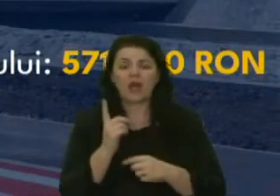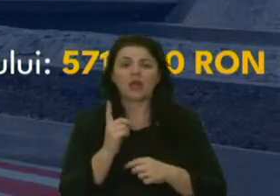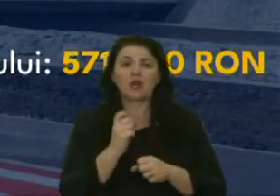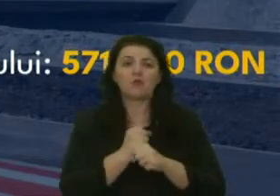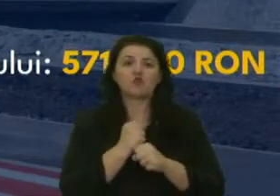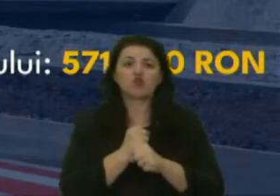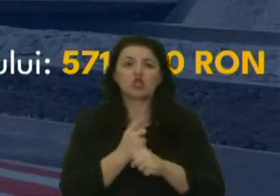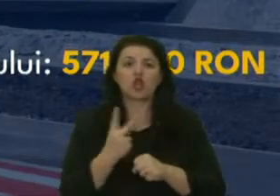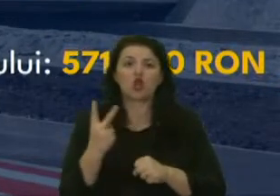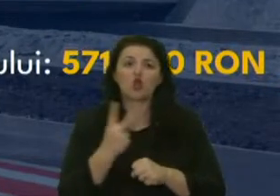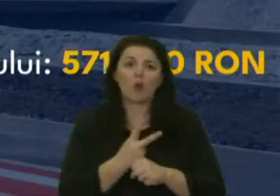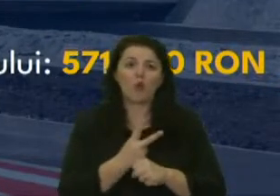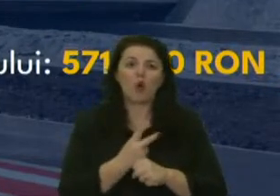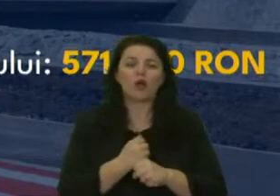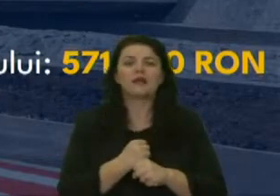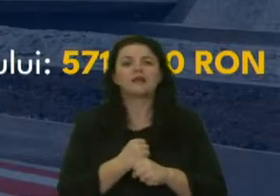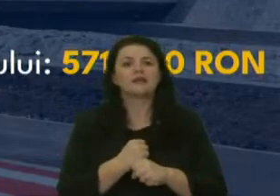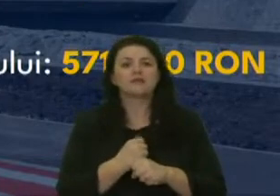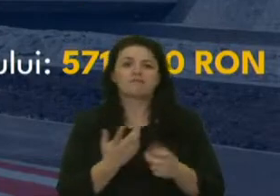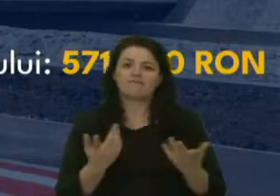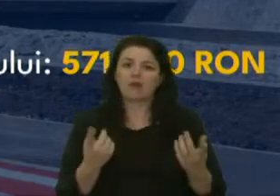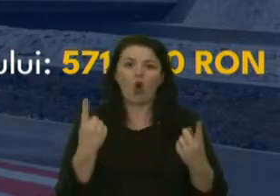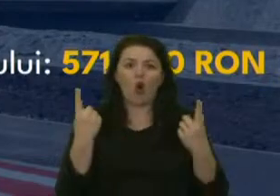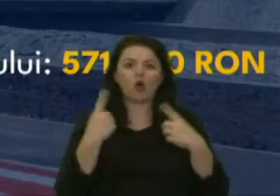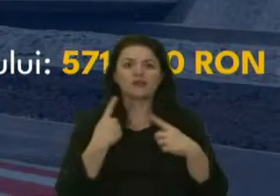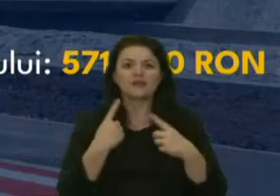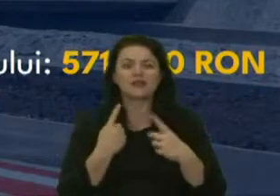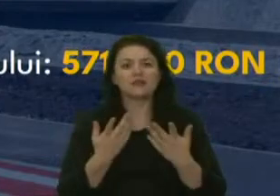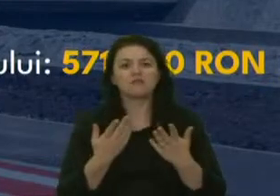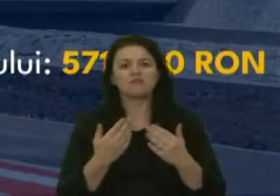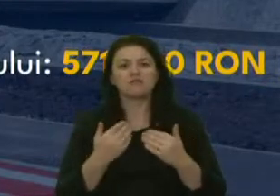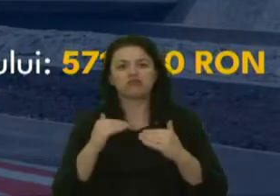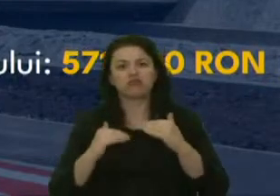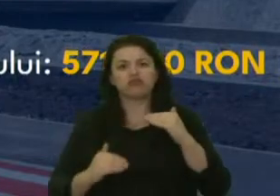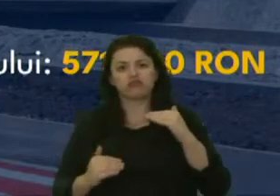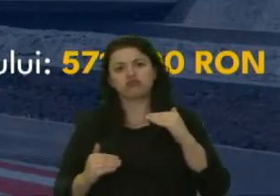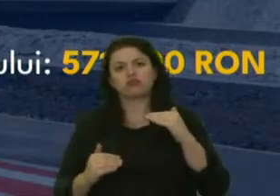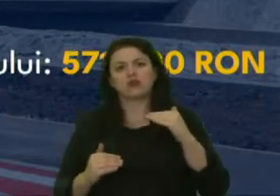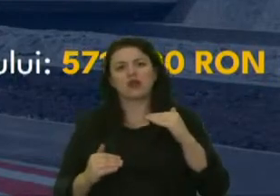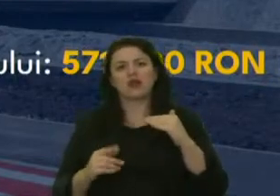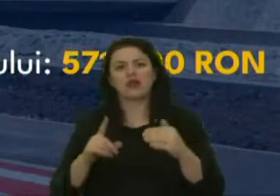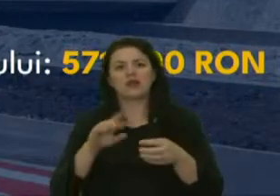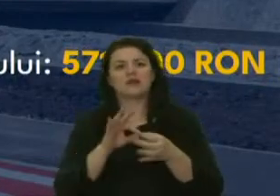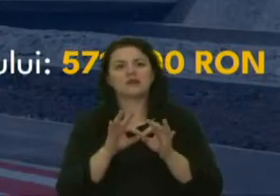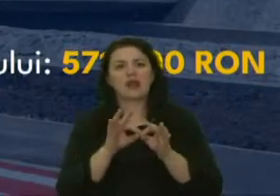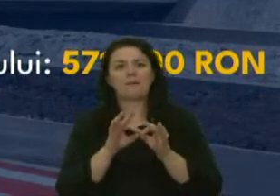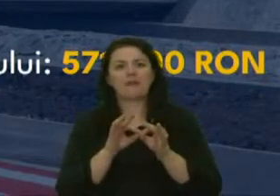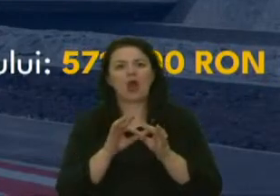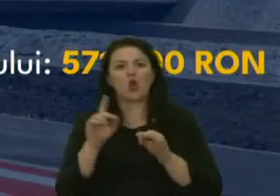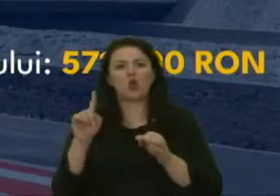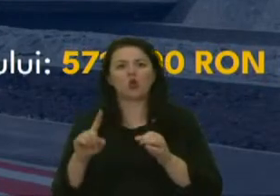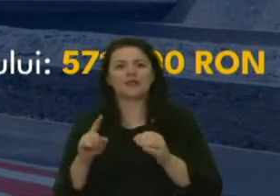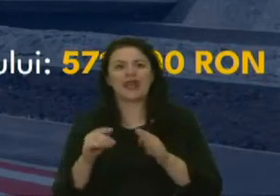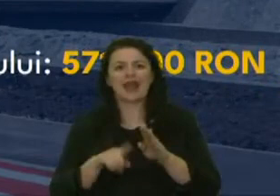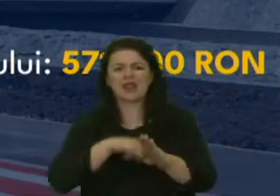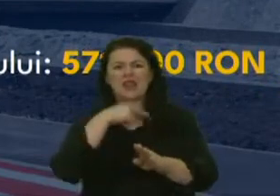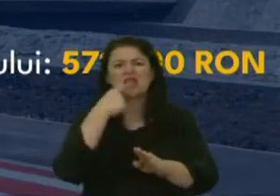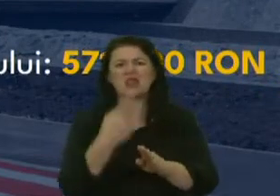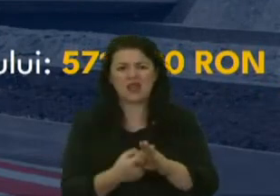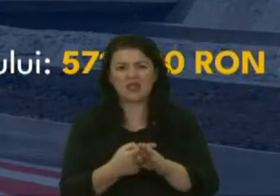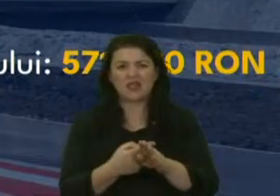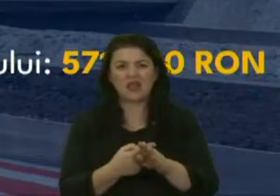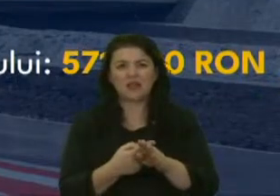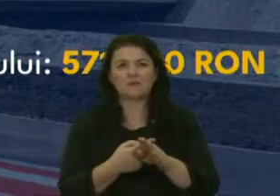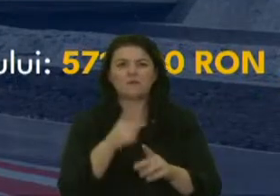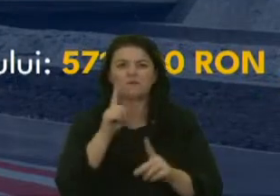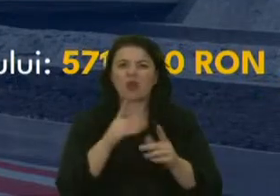să muncești dublu În fiecare zi dacă nu muncești o zi trebuie să lași piciorul de pe accelerație că asta înseamnă după aceea în teren luni de întârziere o zi să